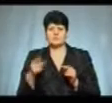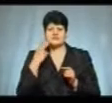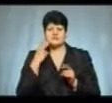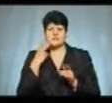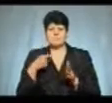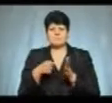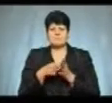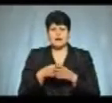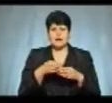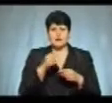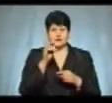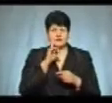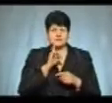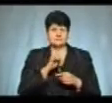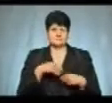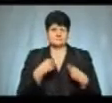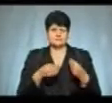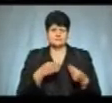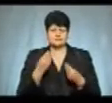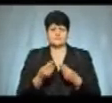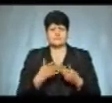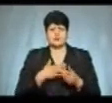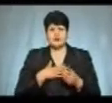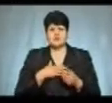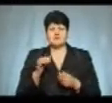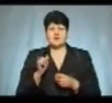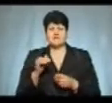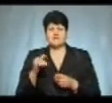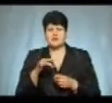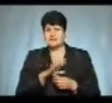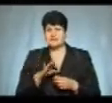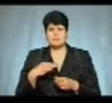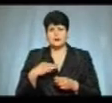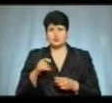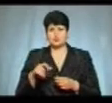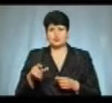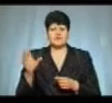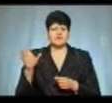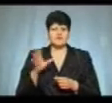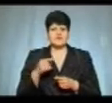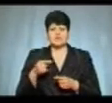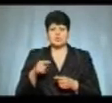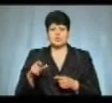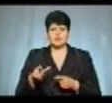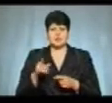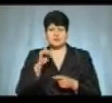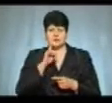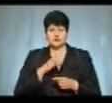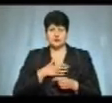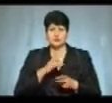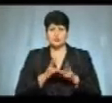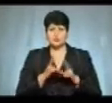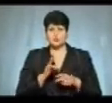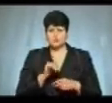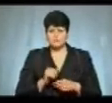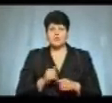пригощаємо смаколиками козацької кухні наших афганців, небайдужих людей, всіх тернополян смачною нашою кухнею.